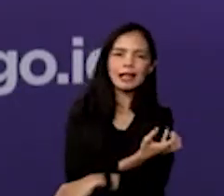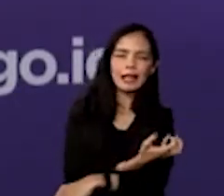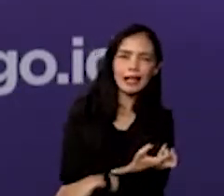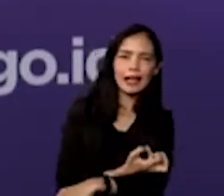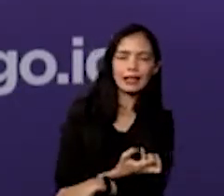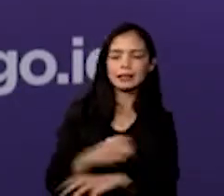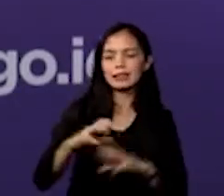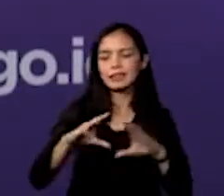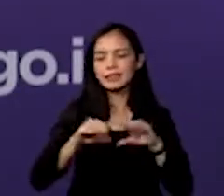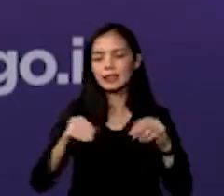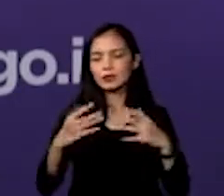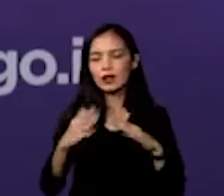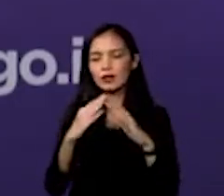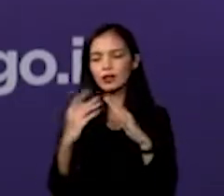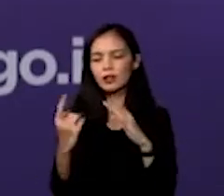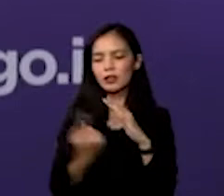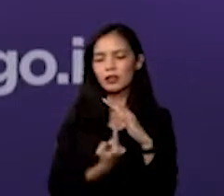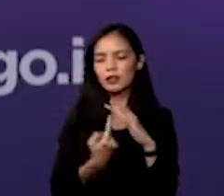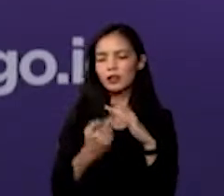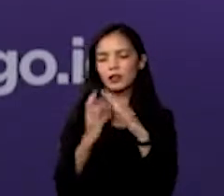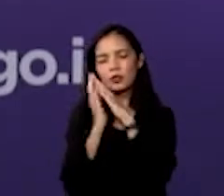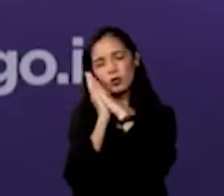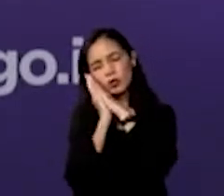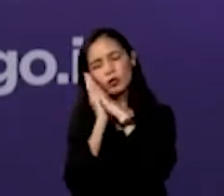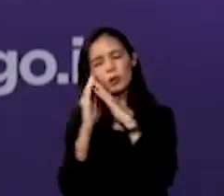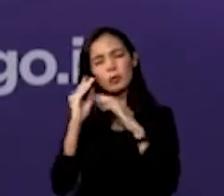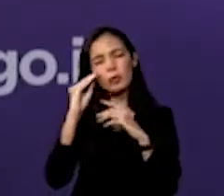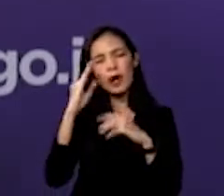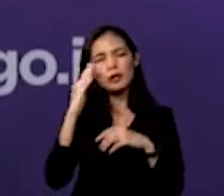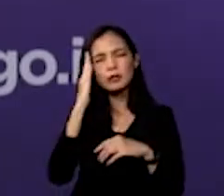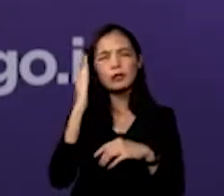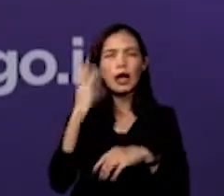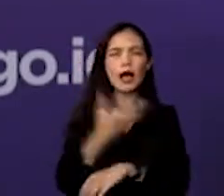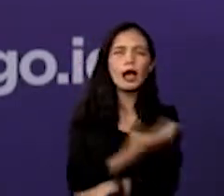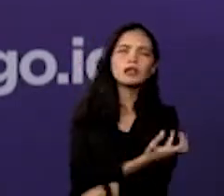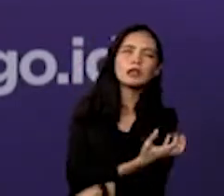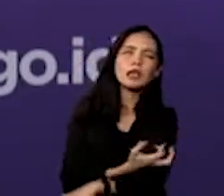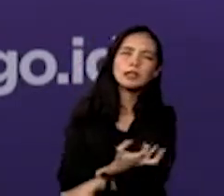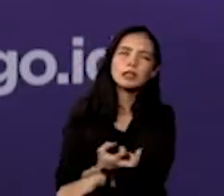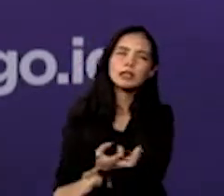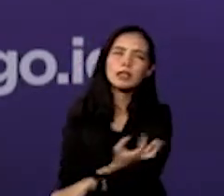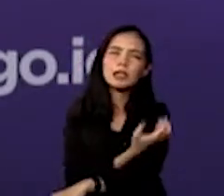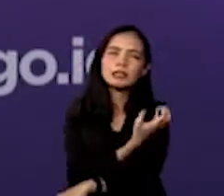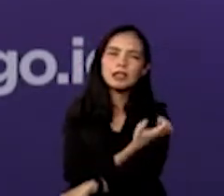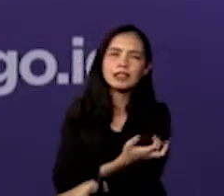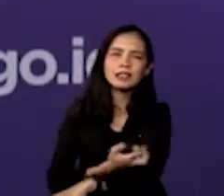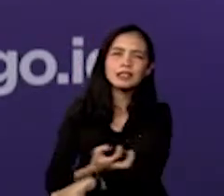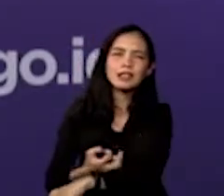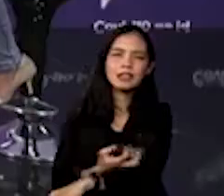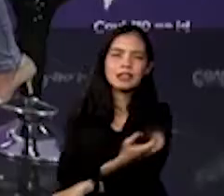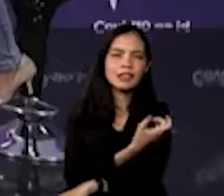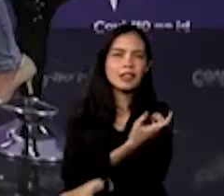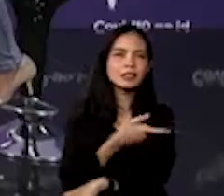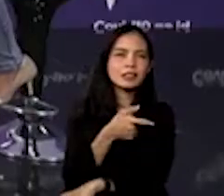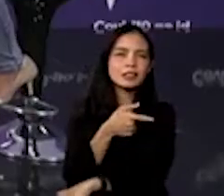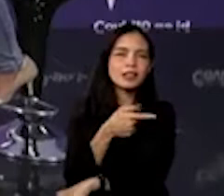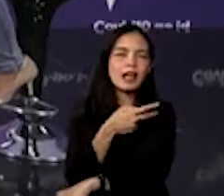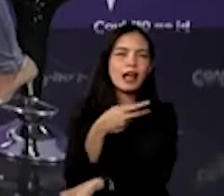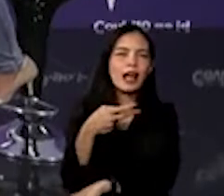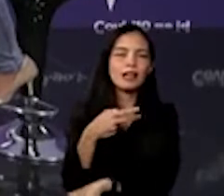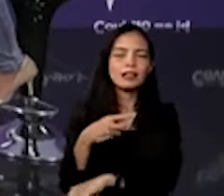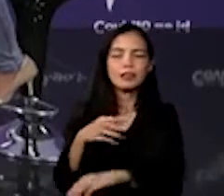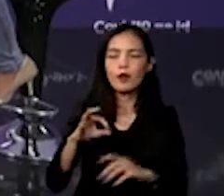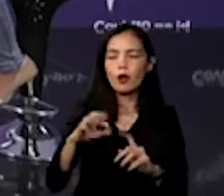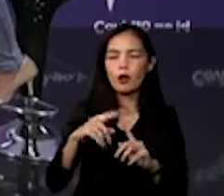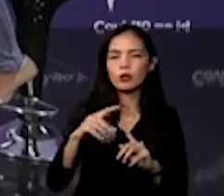malamnya tidur paginya semua sakit sendinya ngilu bangun susah segala macam Oke jadi itu ee otot-otot dan